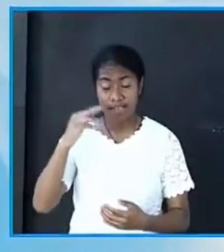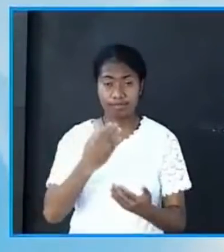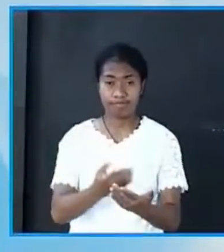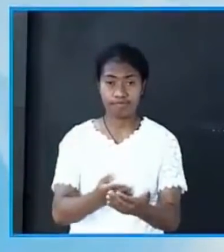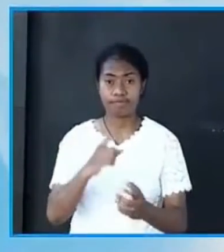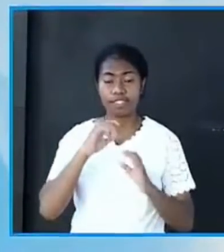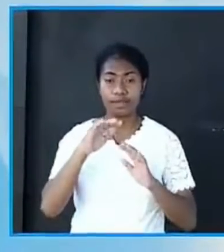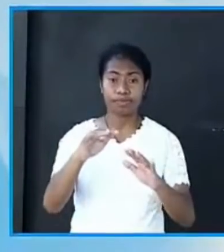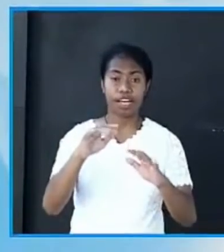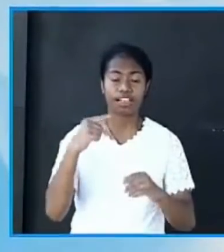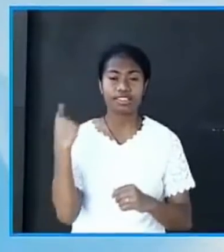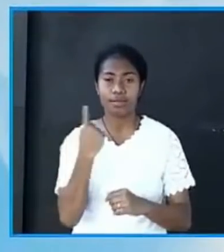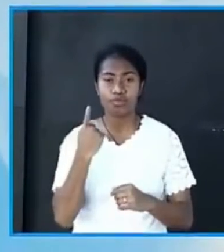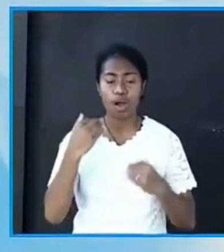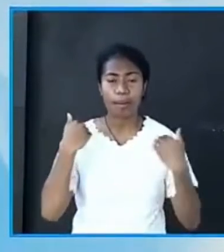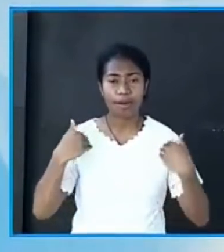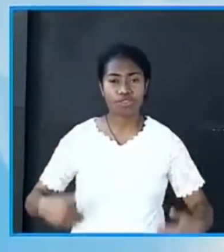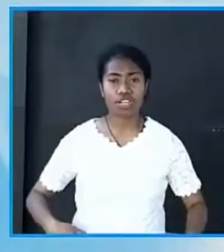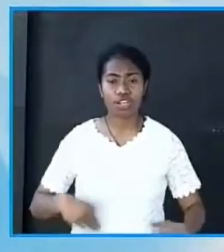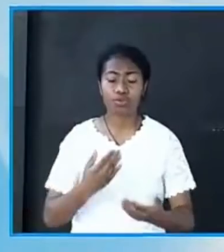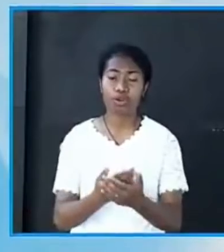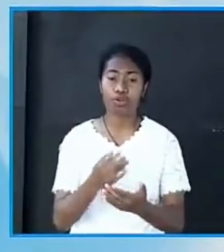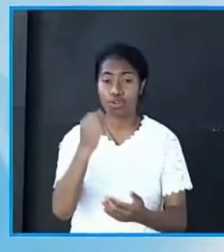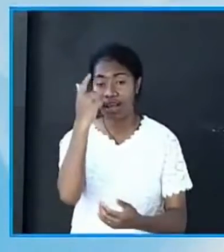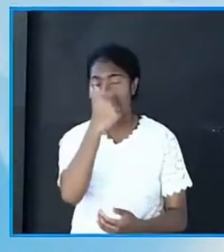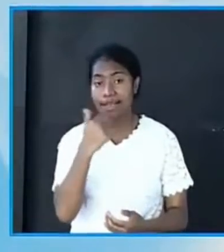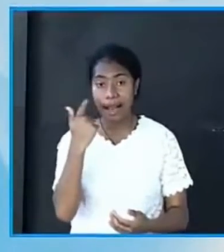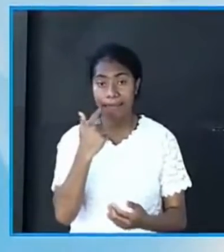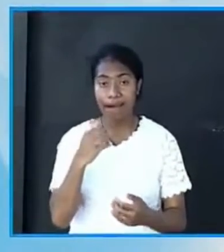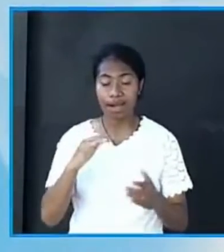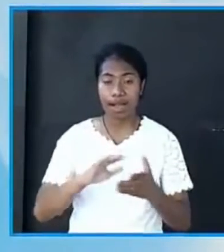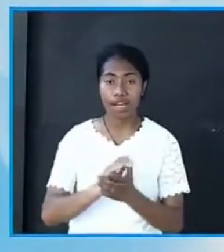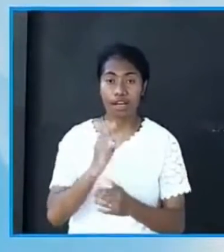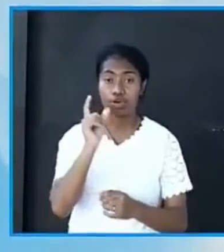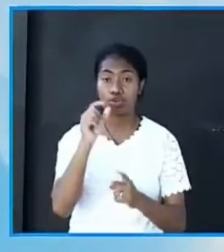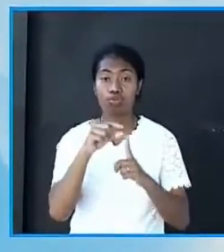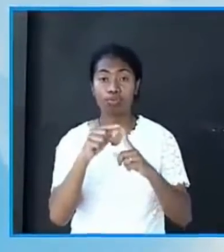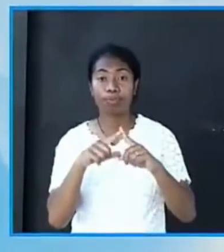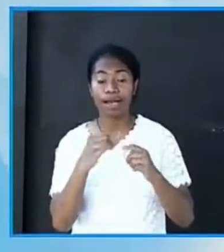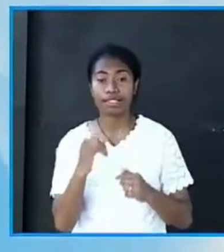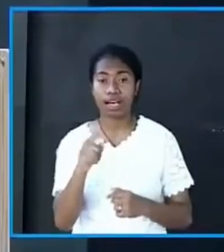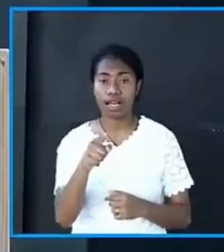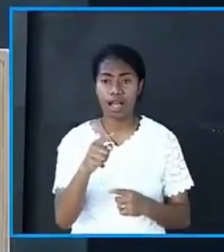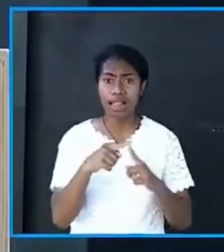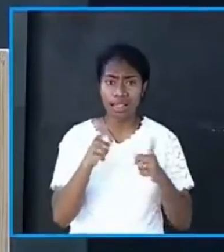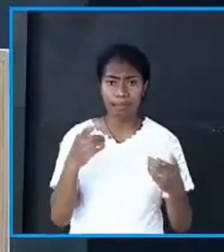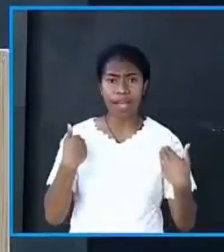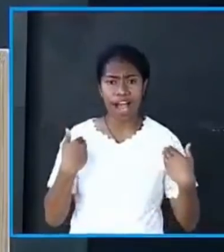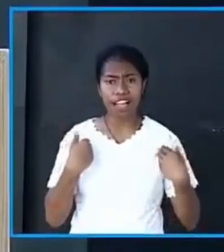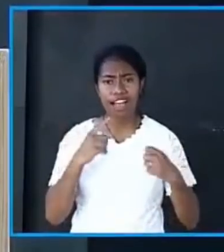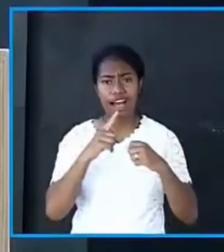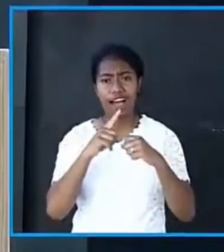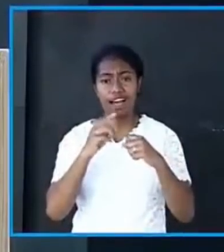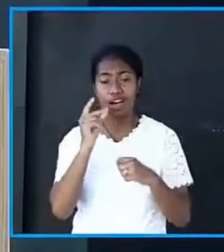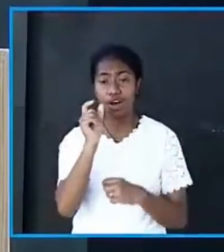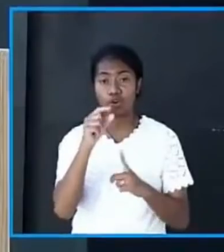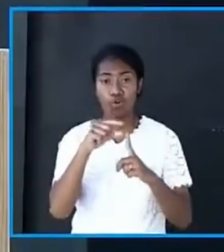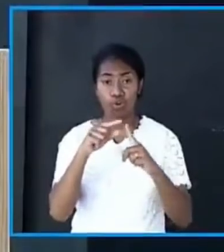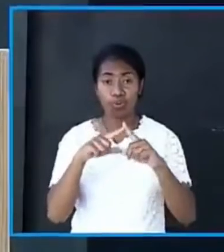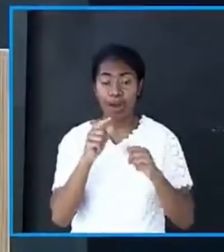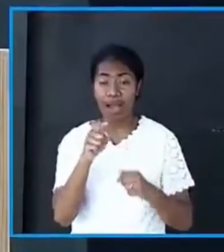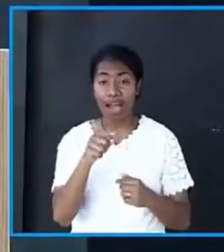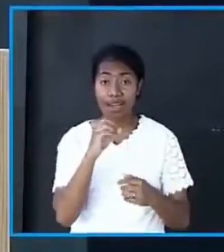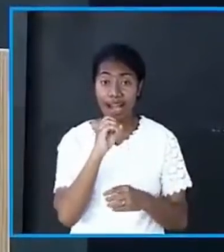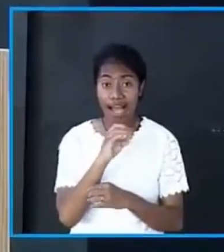gambar Allah diciptakannya dia rupa menghilang padahal satu ayat sebelumnya